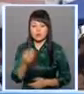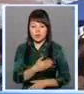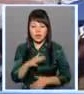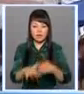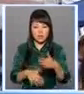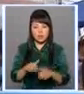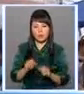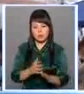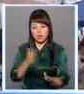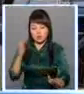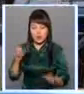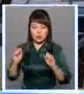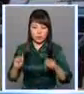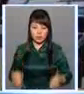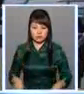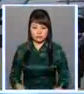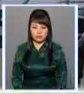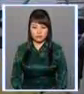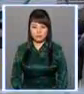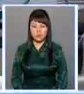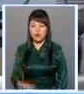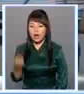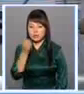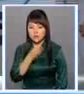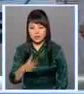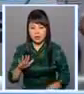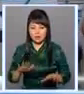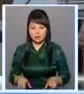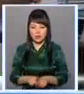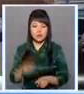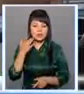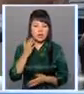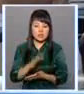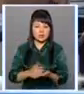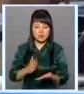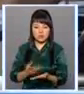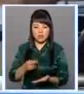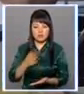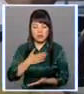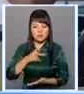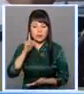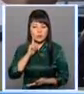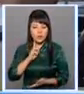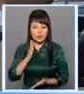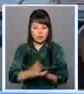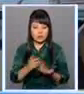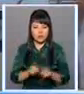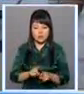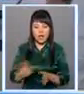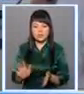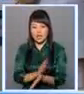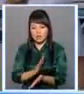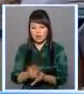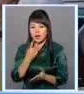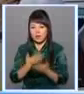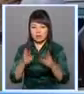соның бәрі адамдармен өткіземіз. Бұларыңыз өте жақсы. Енді жалғастыра беріңіздер. Біз үшін өте жақсы. Тегін қаралу.